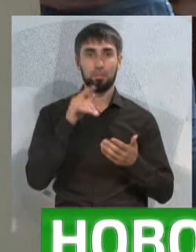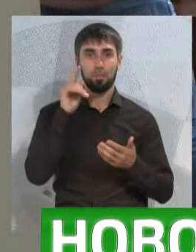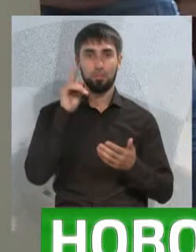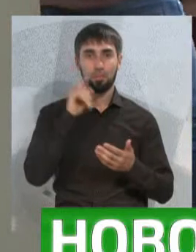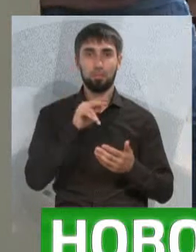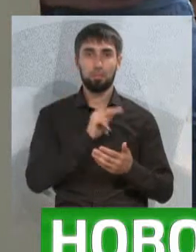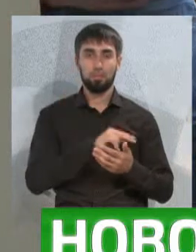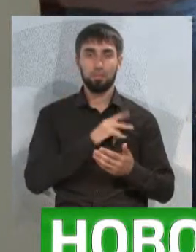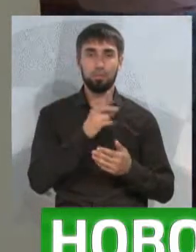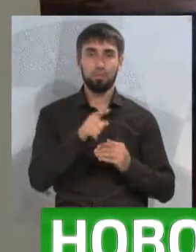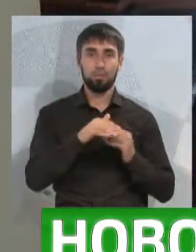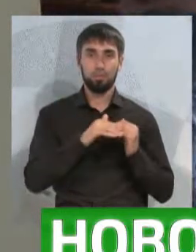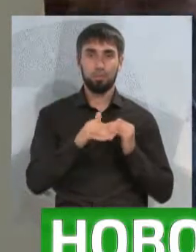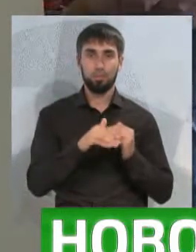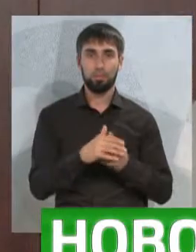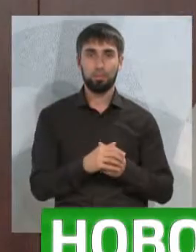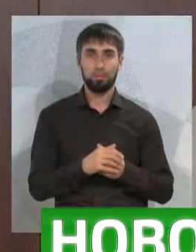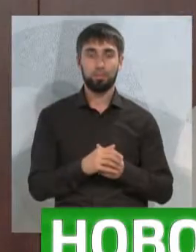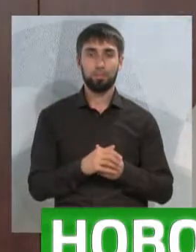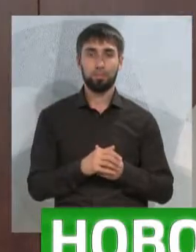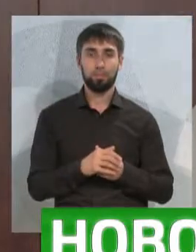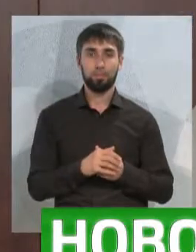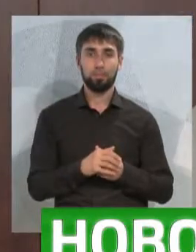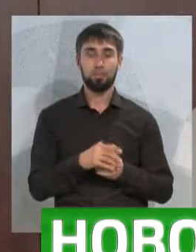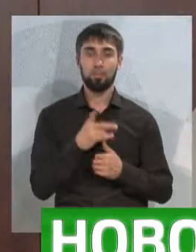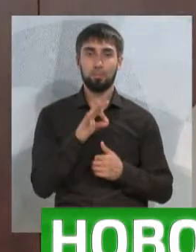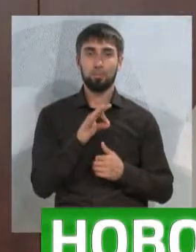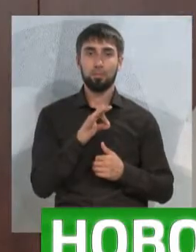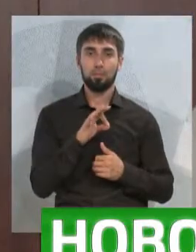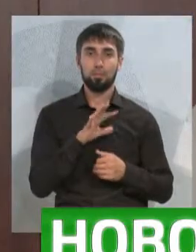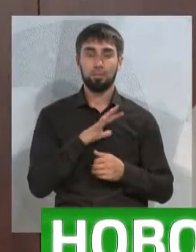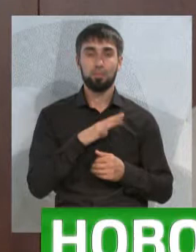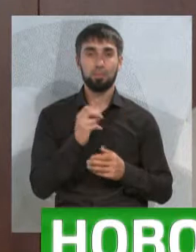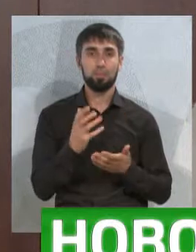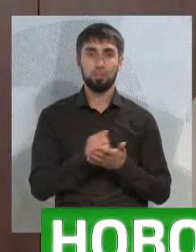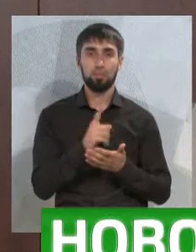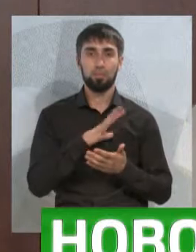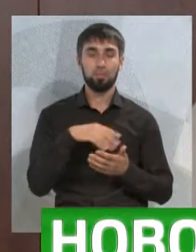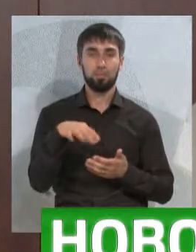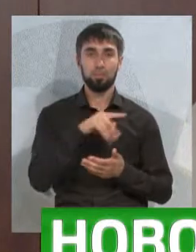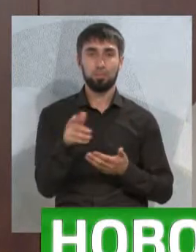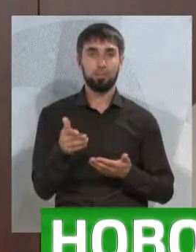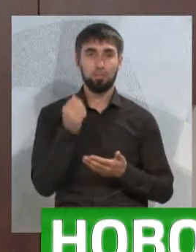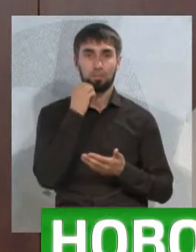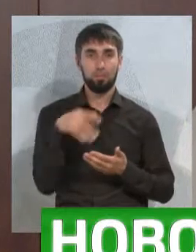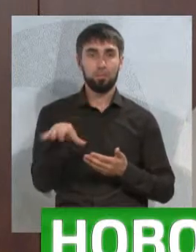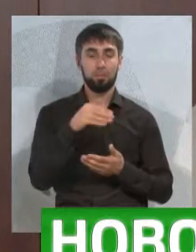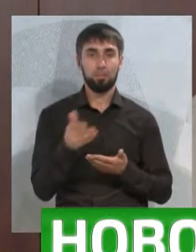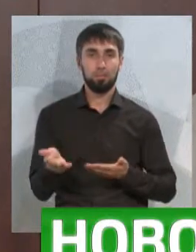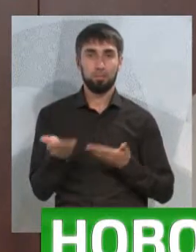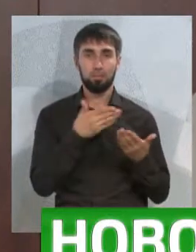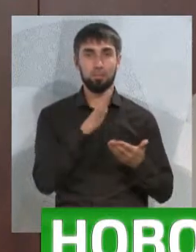на территории, объясняет руководство центра. К сожалению, не получается, чтобы весь инспекторский состав пригласить в Москву и обучить